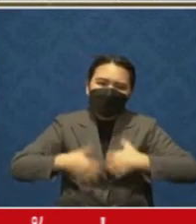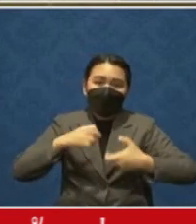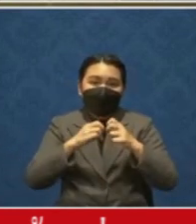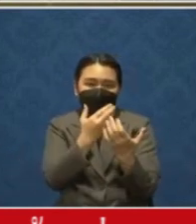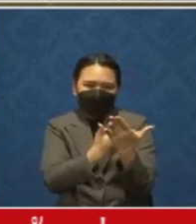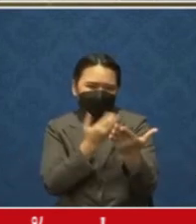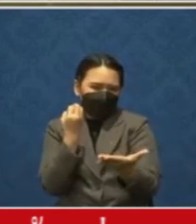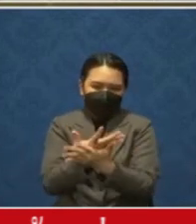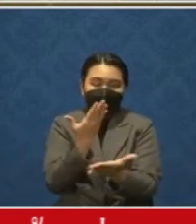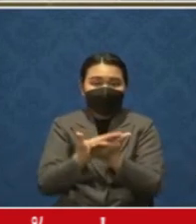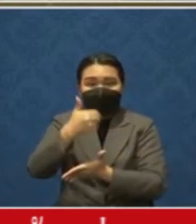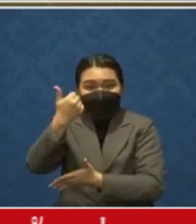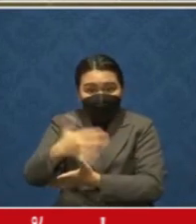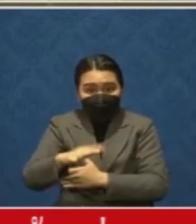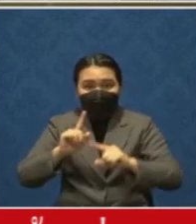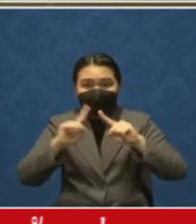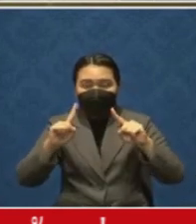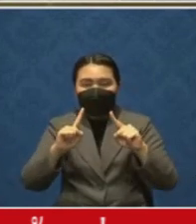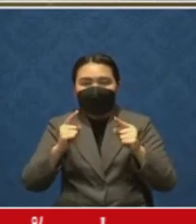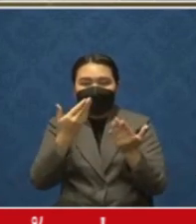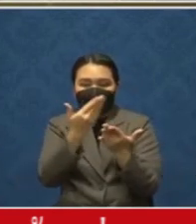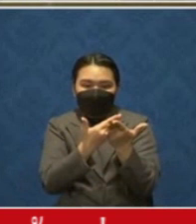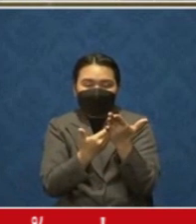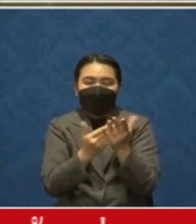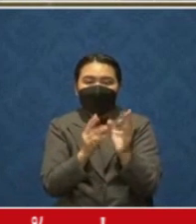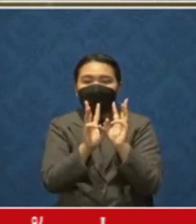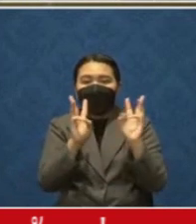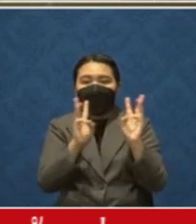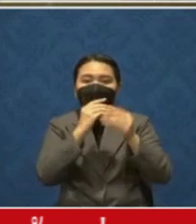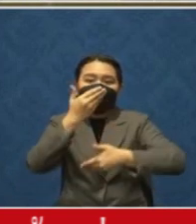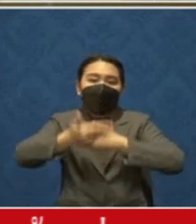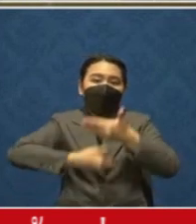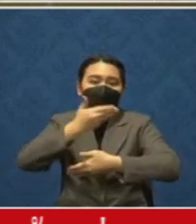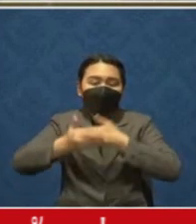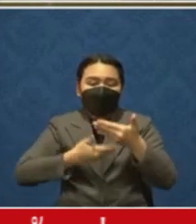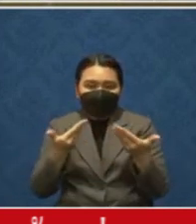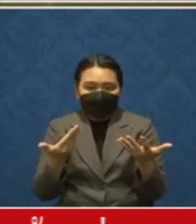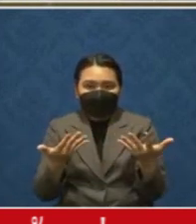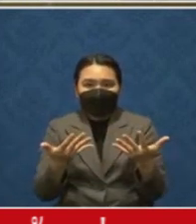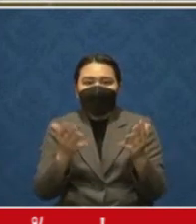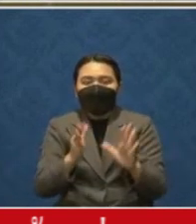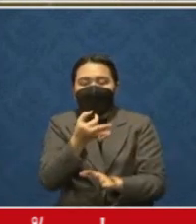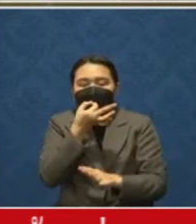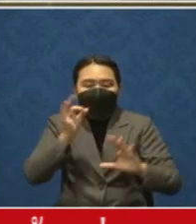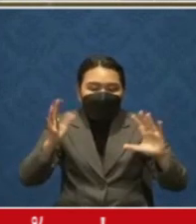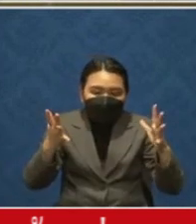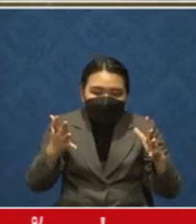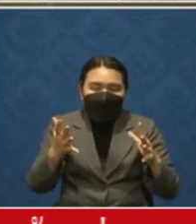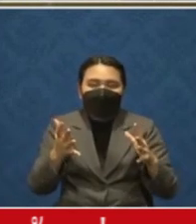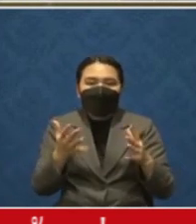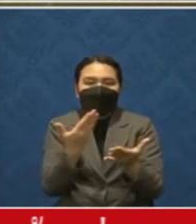แพงไม่ได้แต่ท่านเนี่ยกลับไปออกหวยดิจิตอลเนี่ยคนเขาเดือดร้อนคนไม่มีอาชีพจะทำมาหากินท่านกลับไม่ช่ว